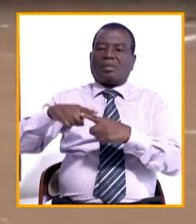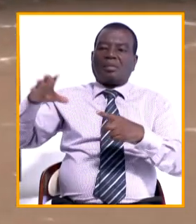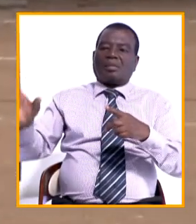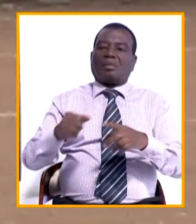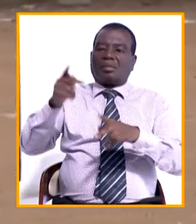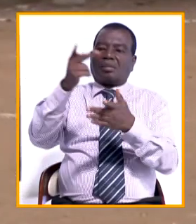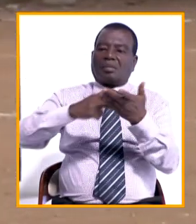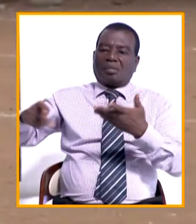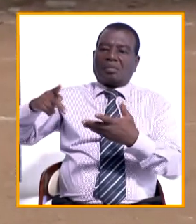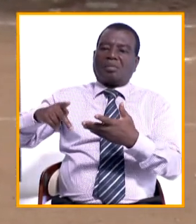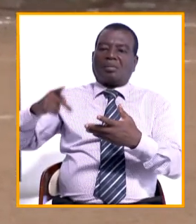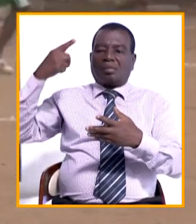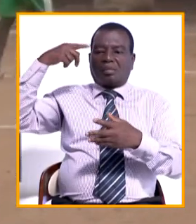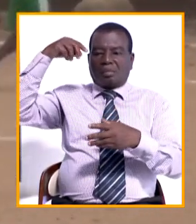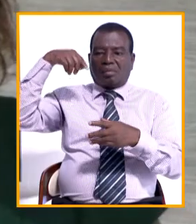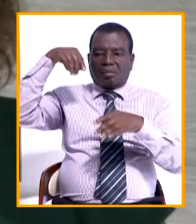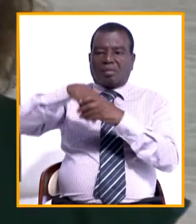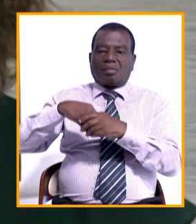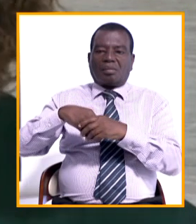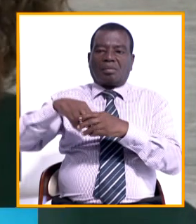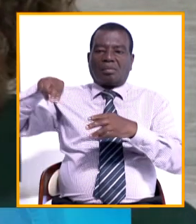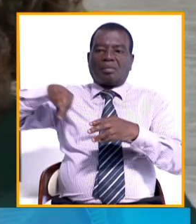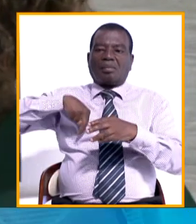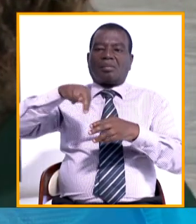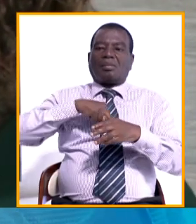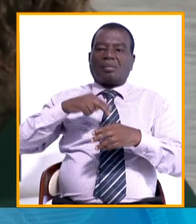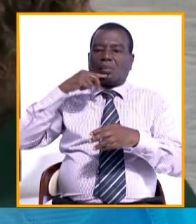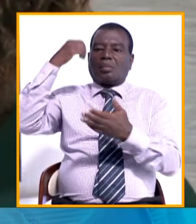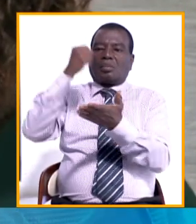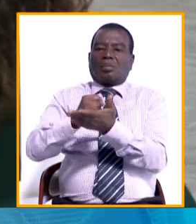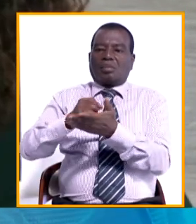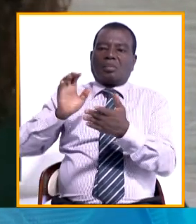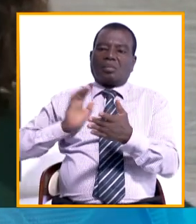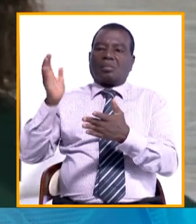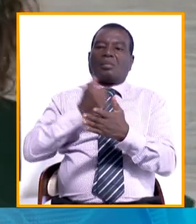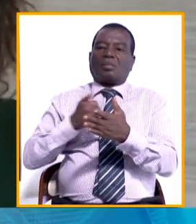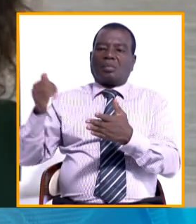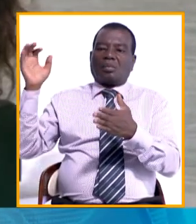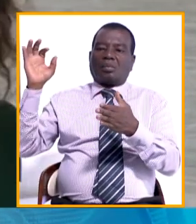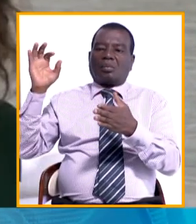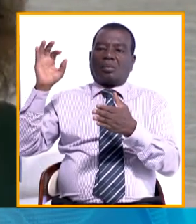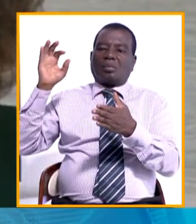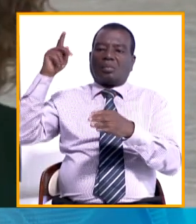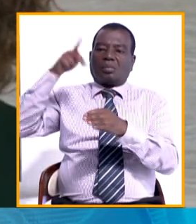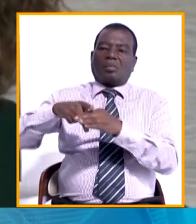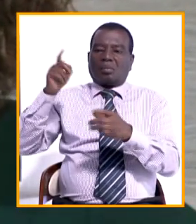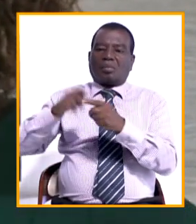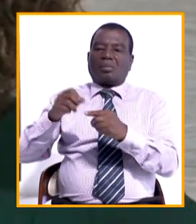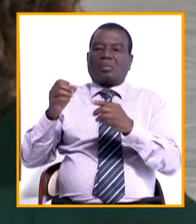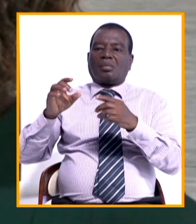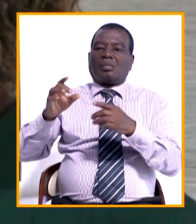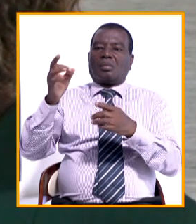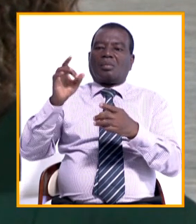dans la réussite de cet événement d'envergure mondiale. Nous confirmons notre participation à ses côtés avec la grâce du